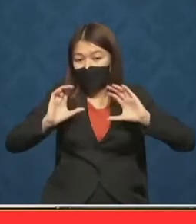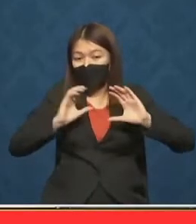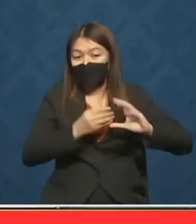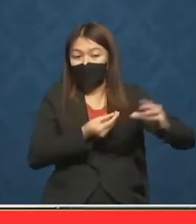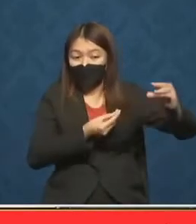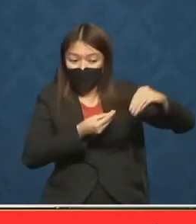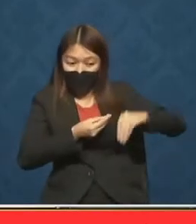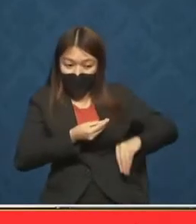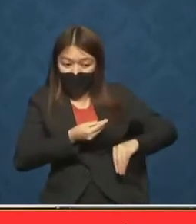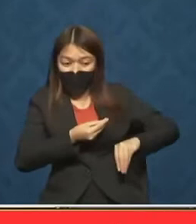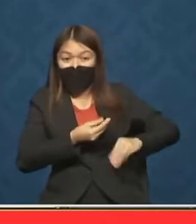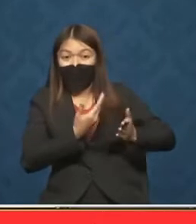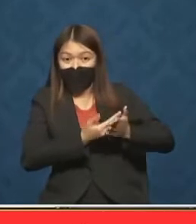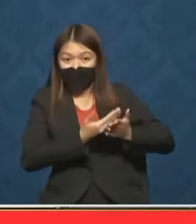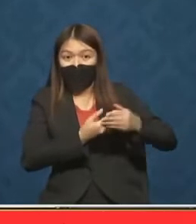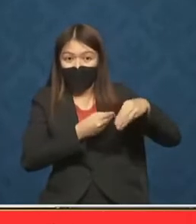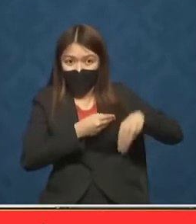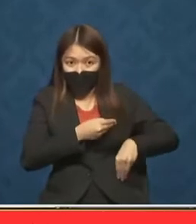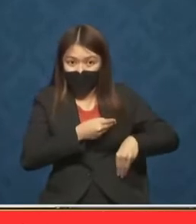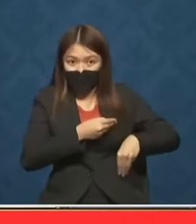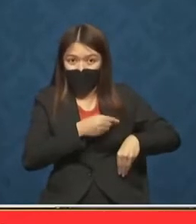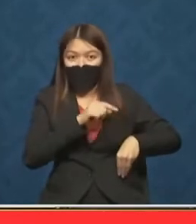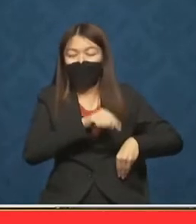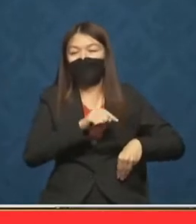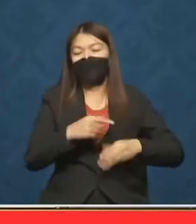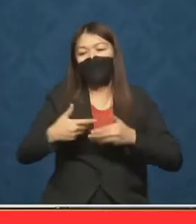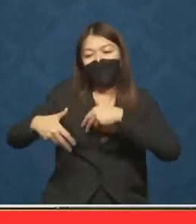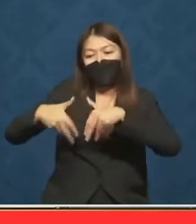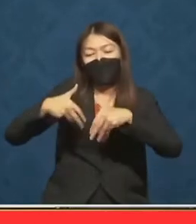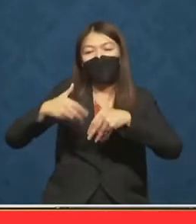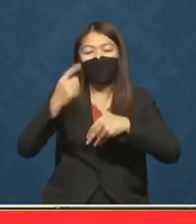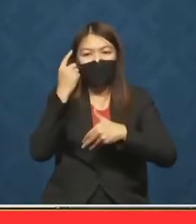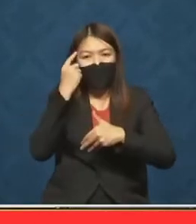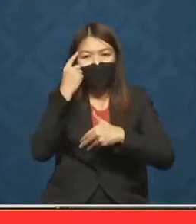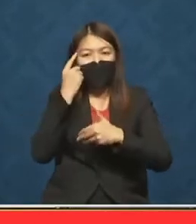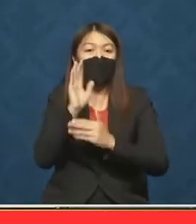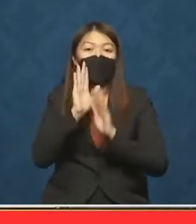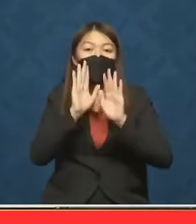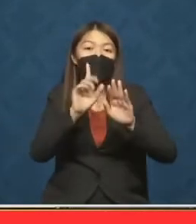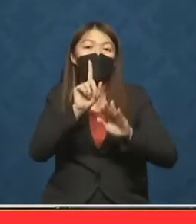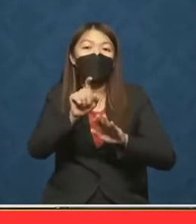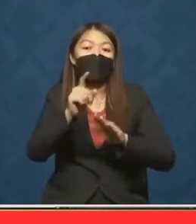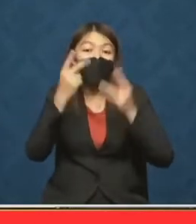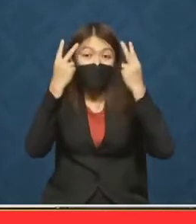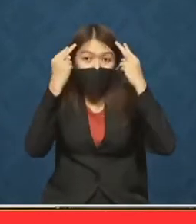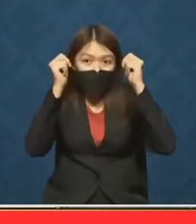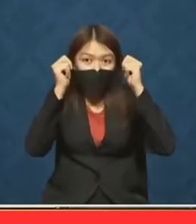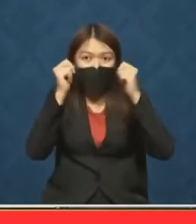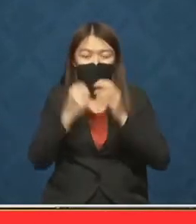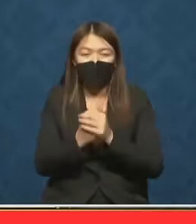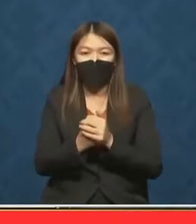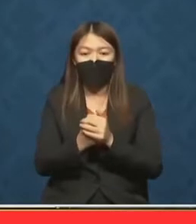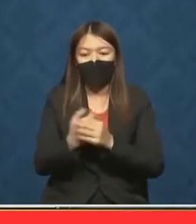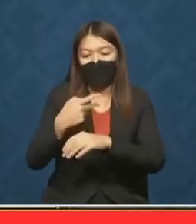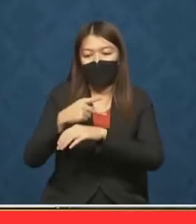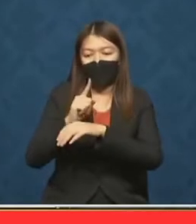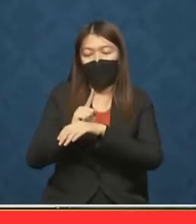ะ